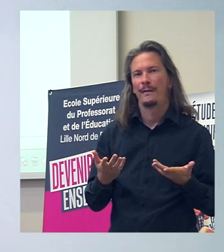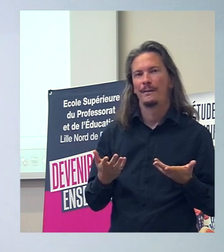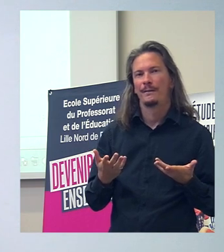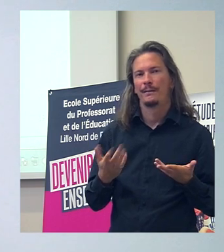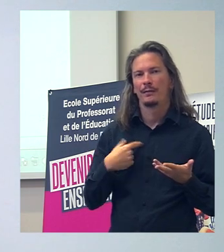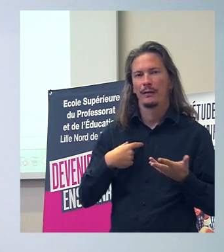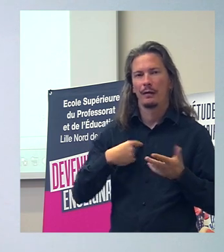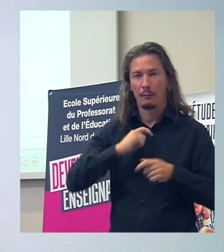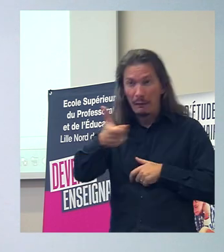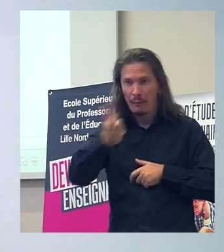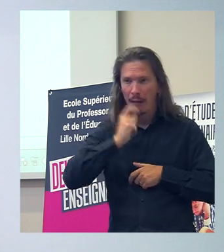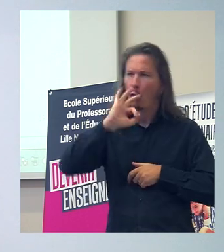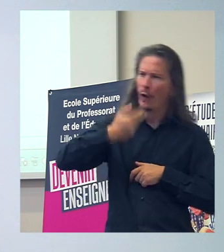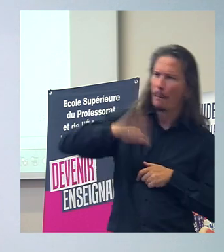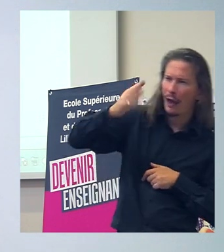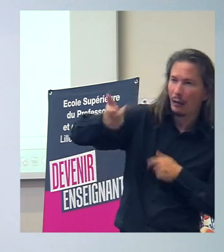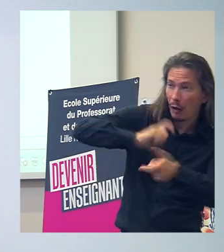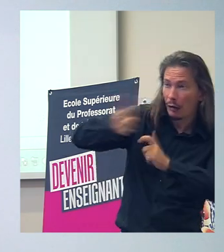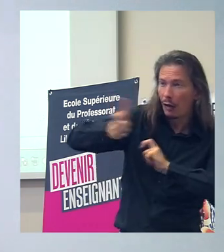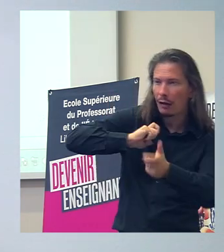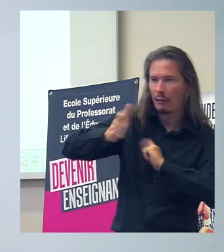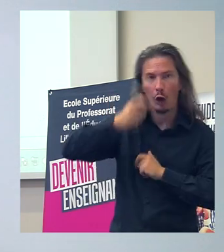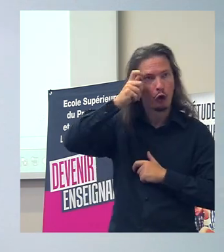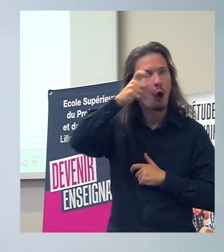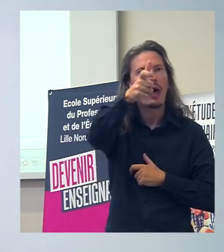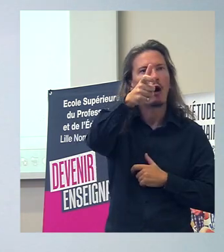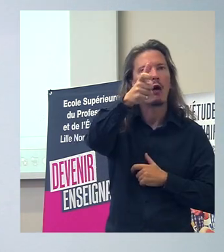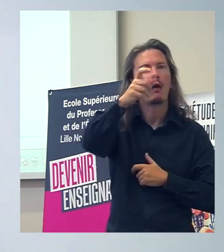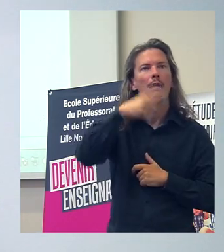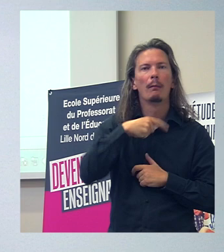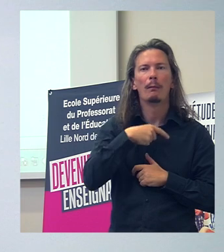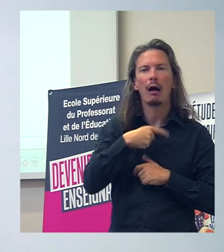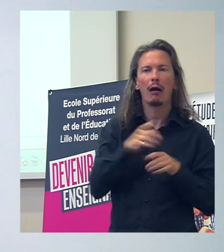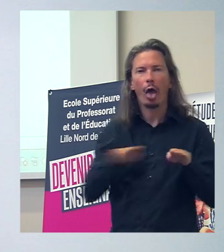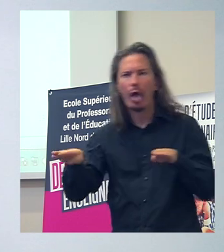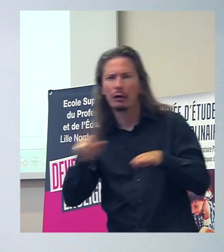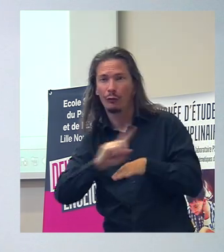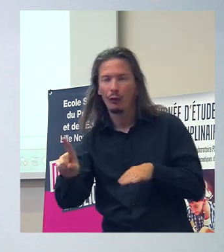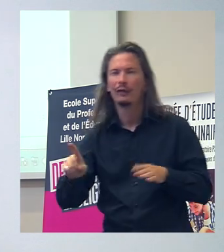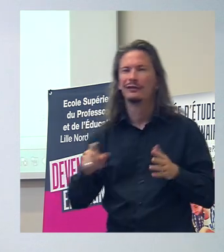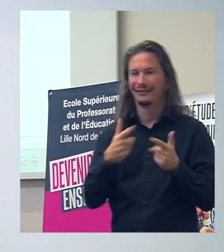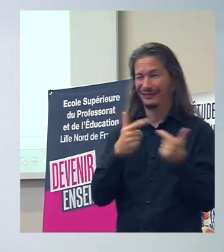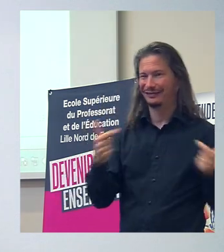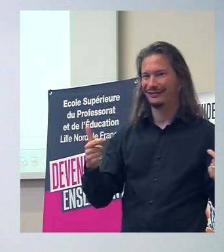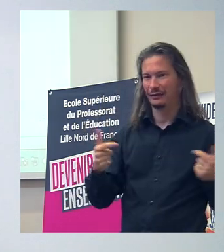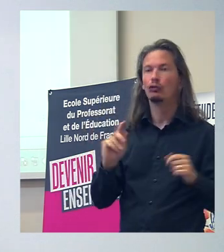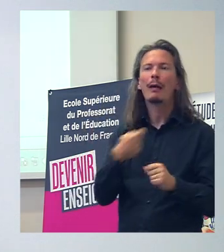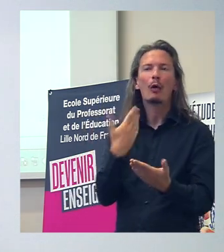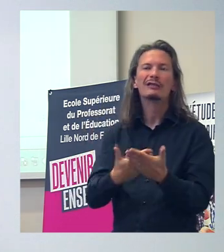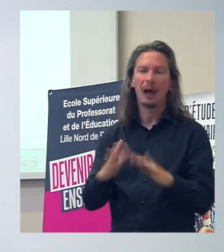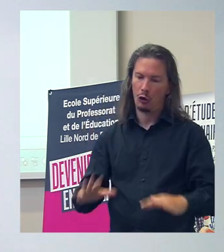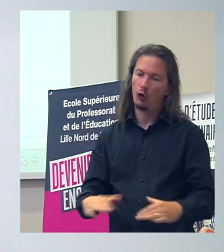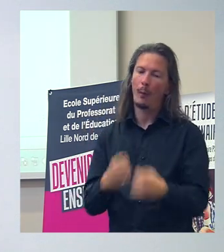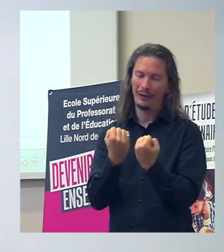se répondre, être cohérent, ne pas faire des paralogismes, etc. Donc tout ça, ce sont des compétences qui sont